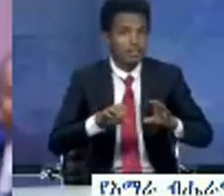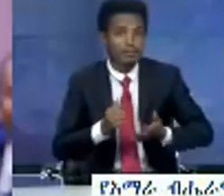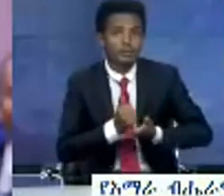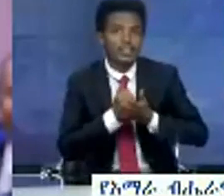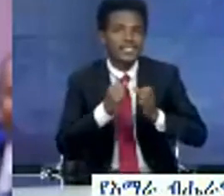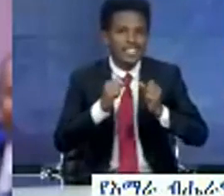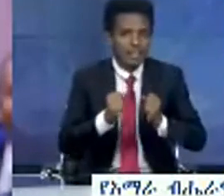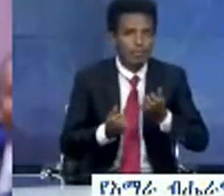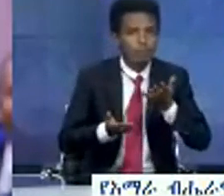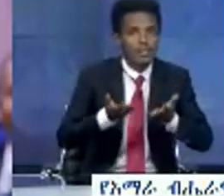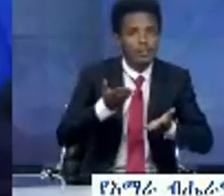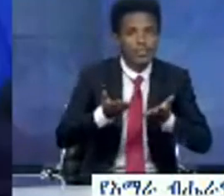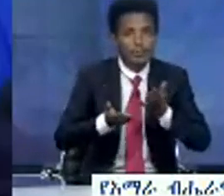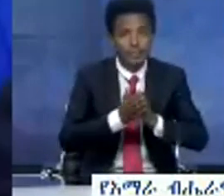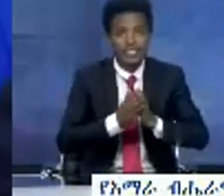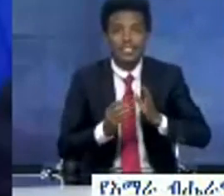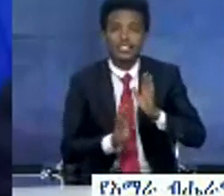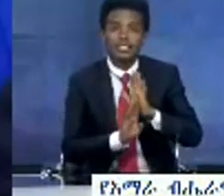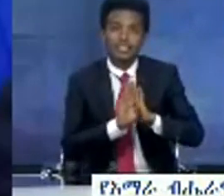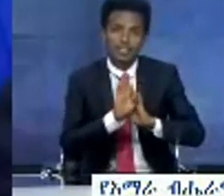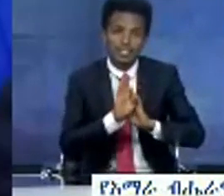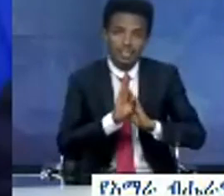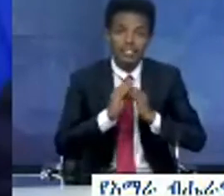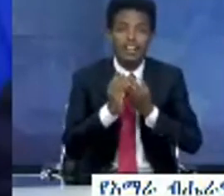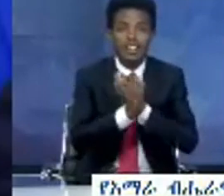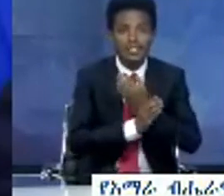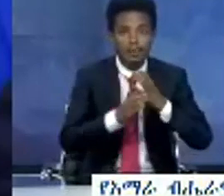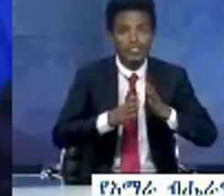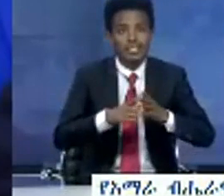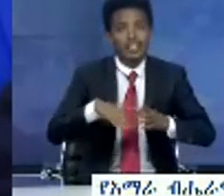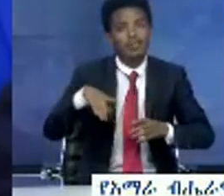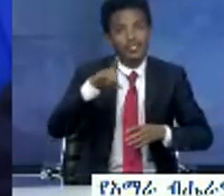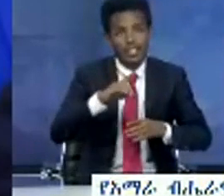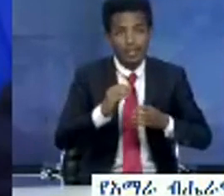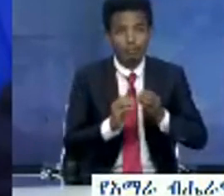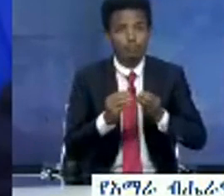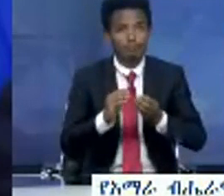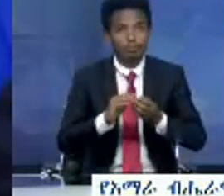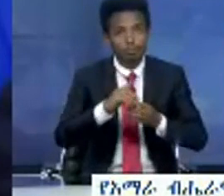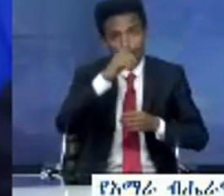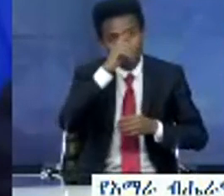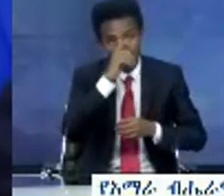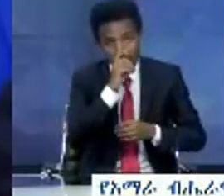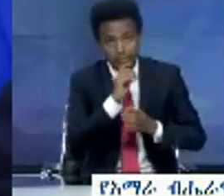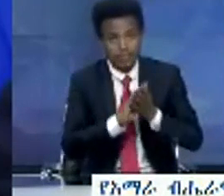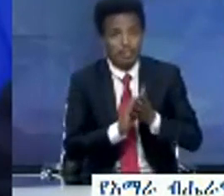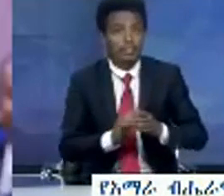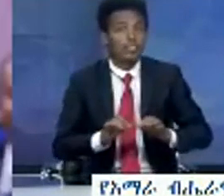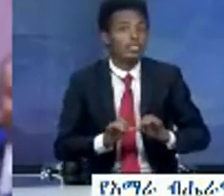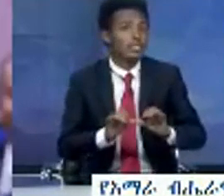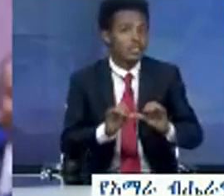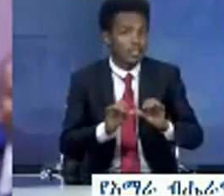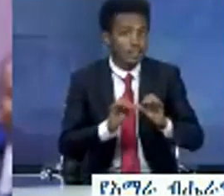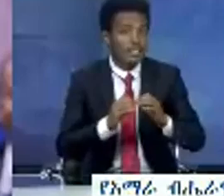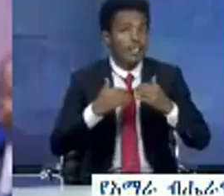ተጠናክሮና ምናልባትም እድገት የሐሳብ ከፍታና ብስለት እያሳየ እንደሚቀጥል ያለንን እምነትና